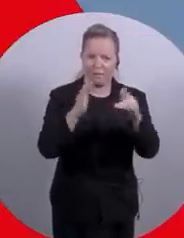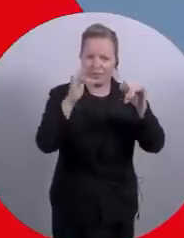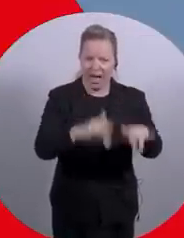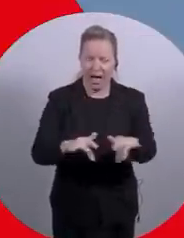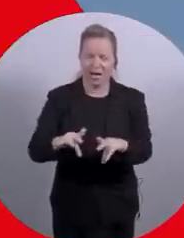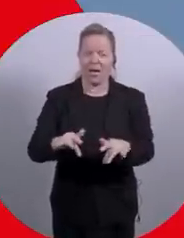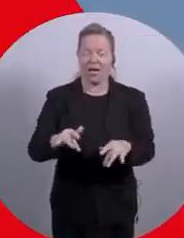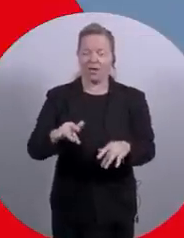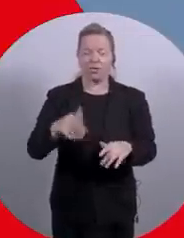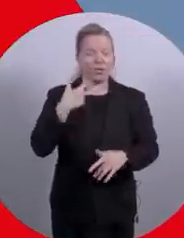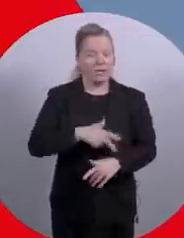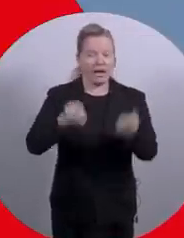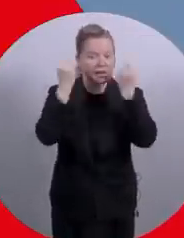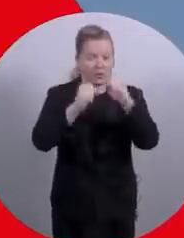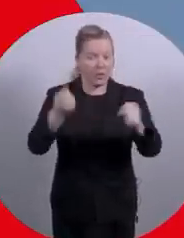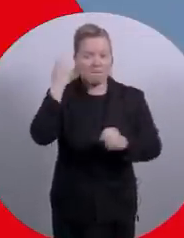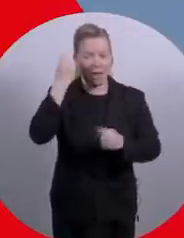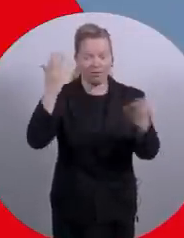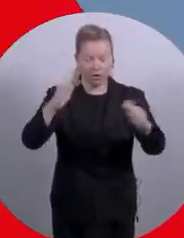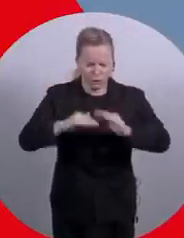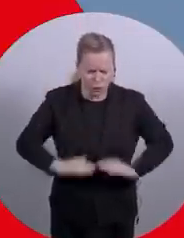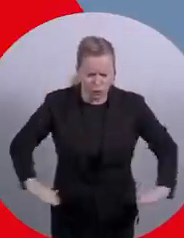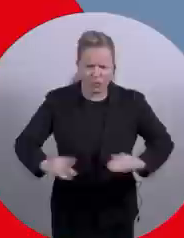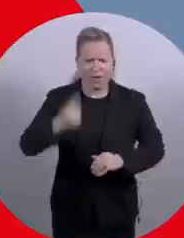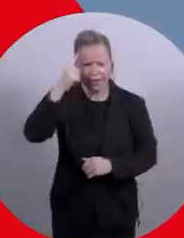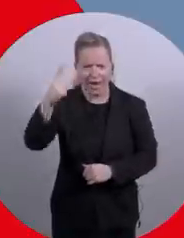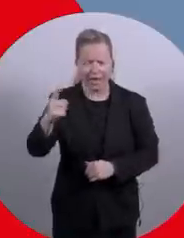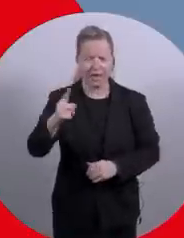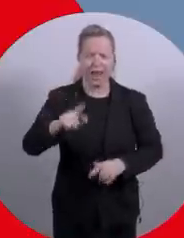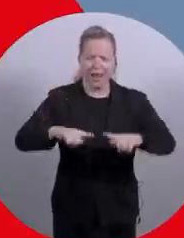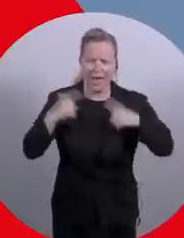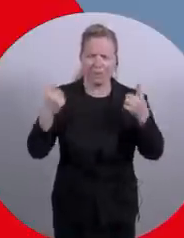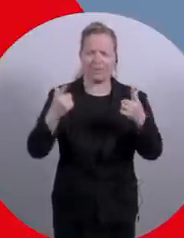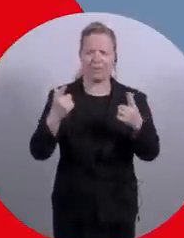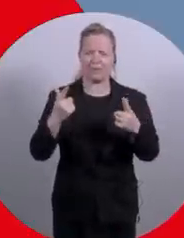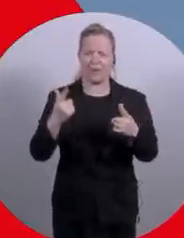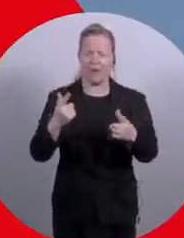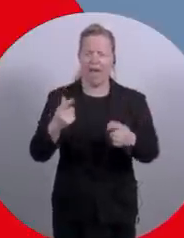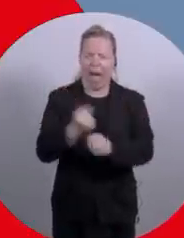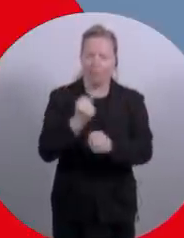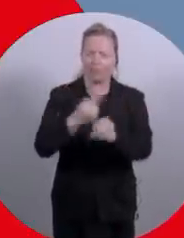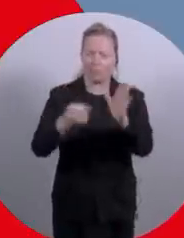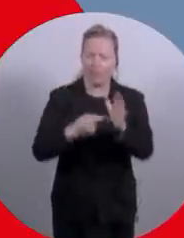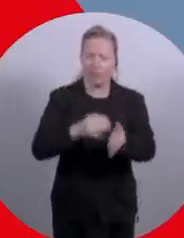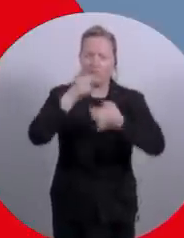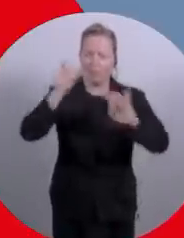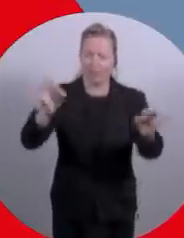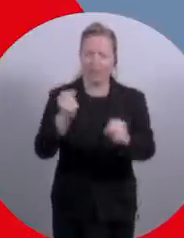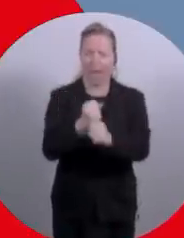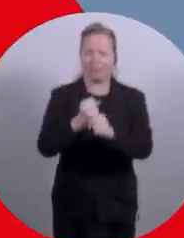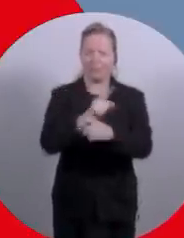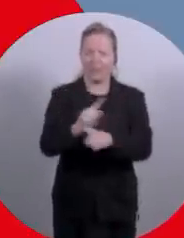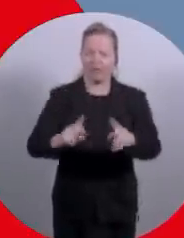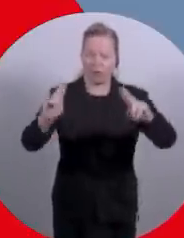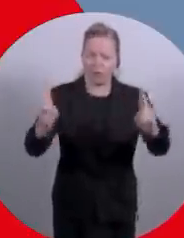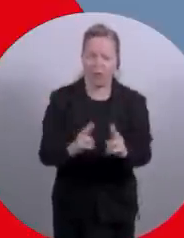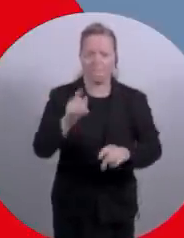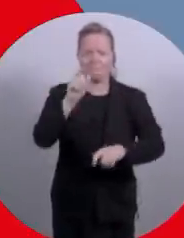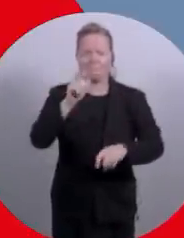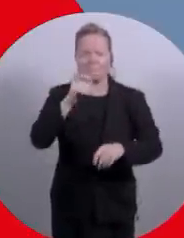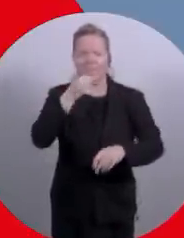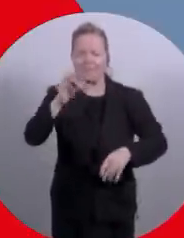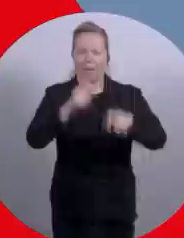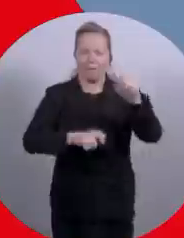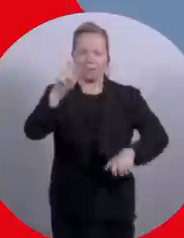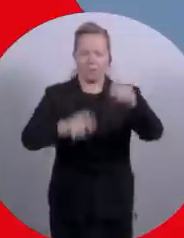hast von unten zu denken die Lebens- und Arbeitsbedingungen zu verbessern Verkürzung der Arbeitszeit bessere personalquoten dann wird es auch